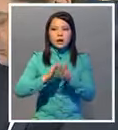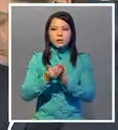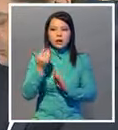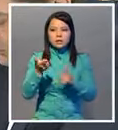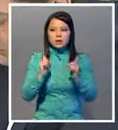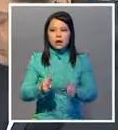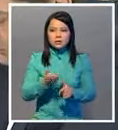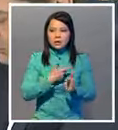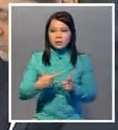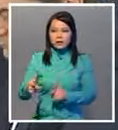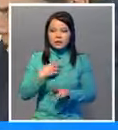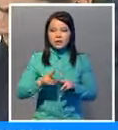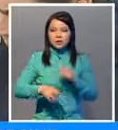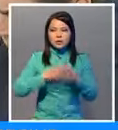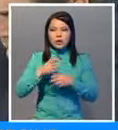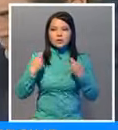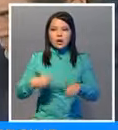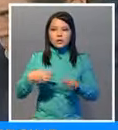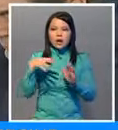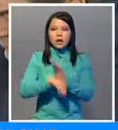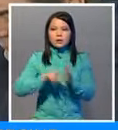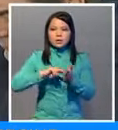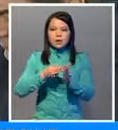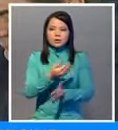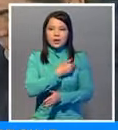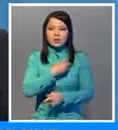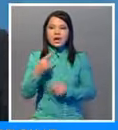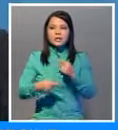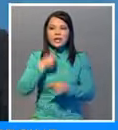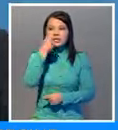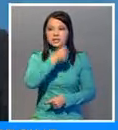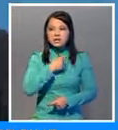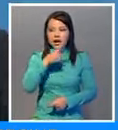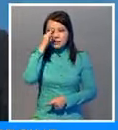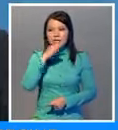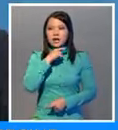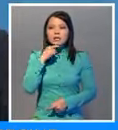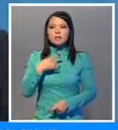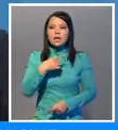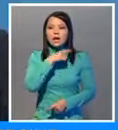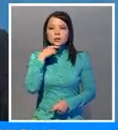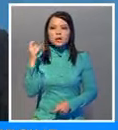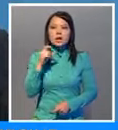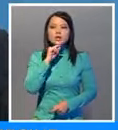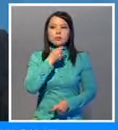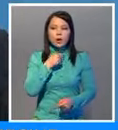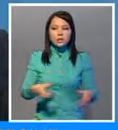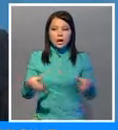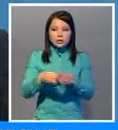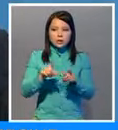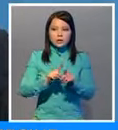аяқтады. Біз дүниежүзілік сауда ұйымына кірудің соңғы сатысында тұрмыз. Келесі жылдан бастап Қазақстан, Ресей және Беларусьтің экономикалық одағы